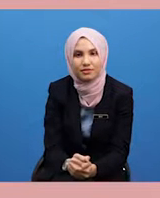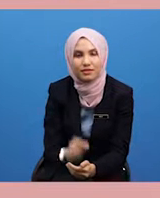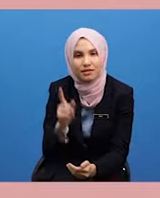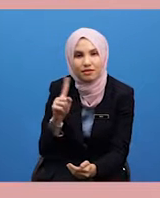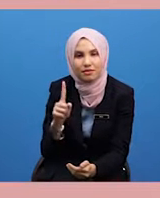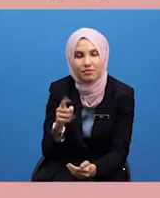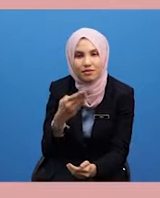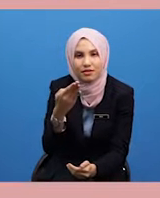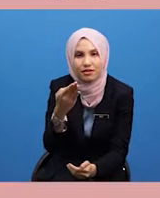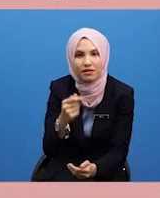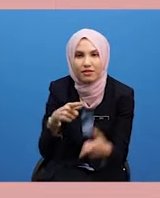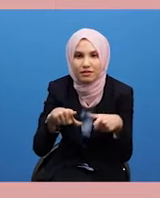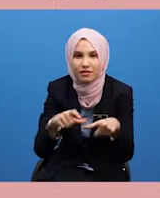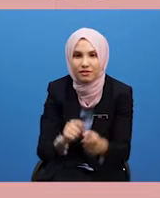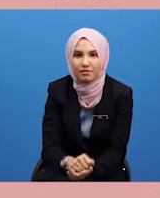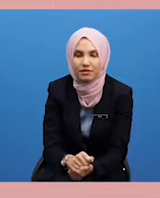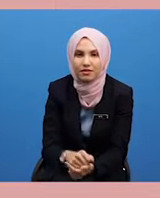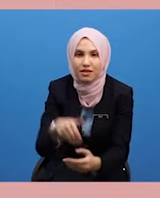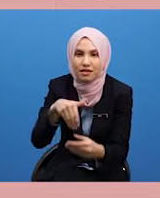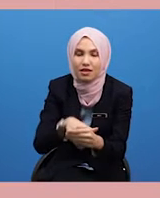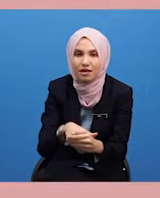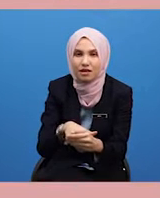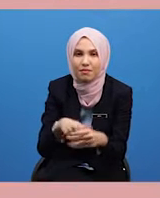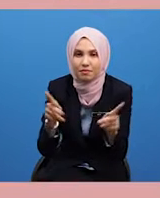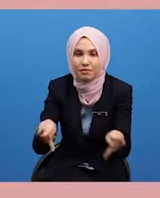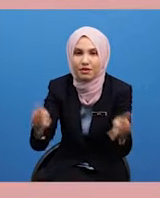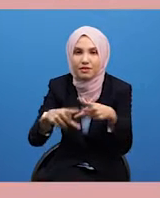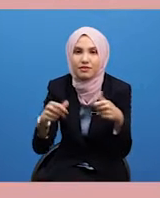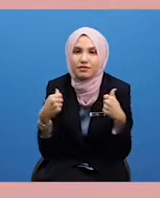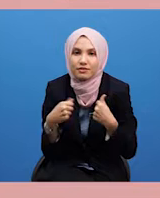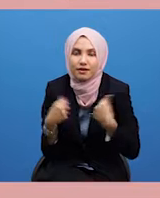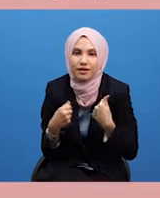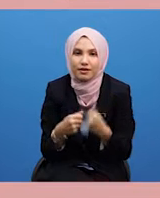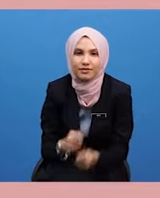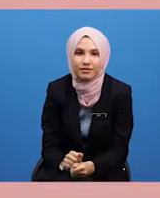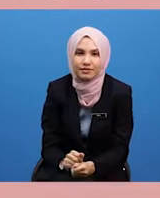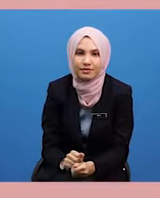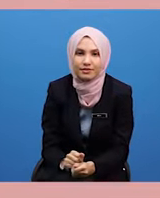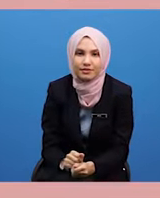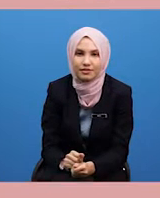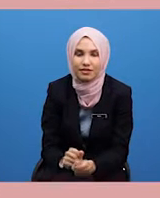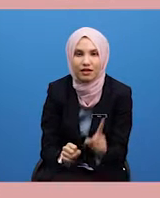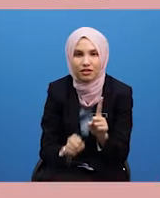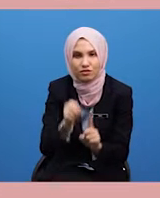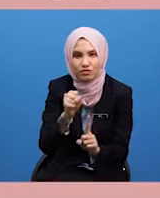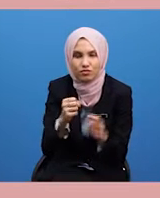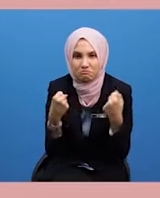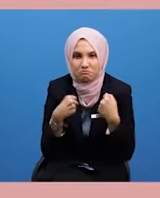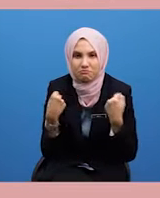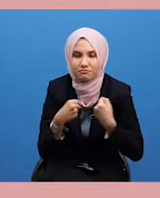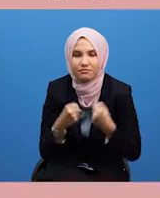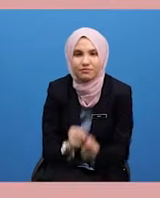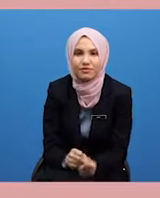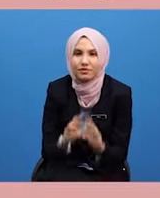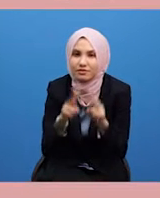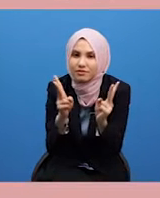mana anda telah letak bekas ini di dalam peti ais atau peti sejuk, suhu yang terlalu sejuk